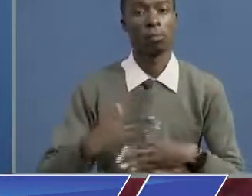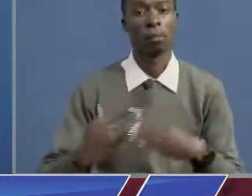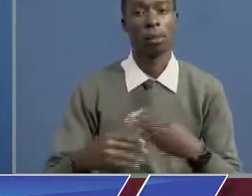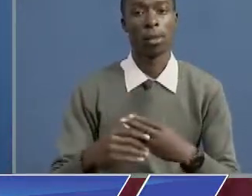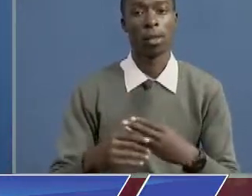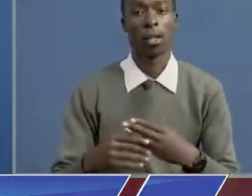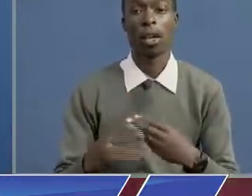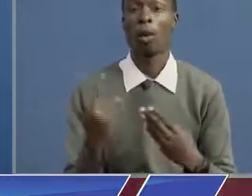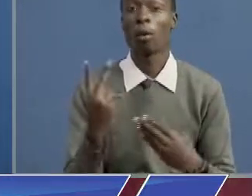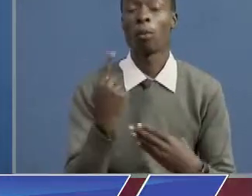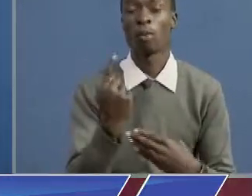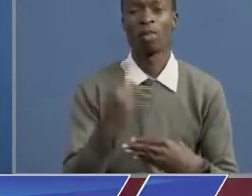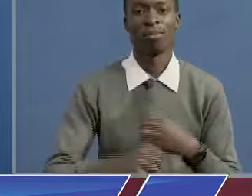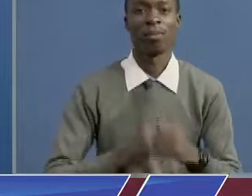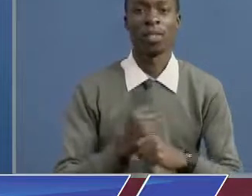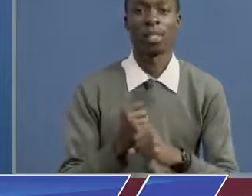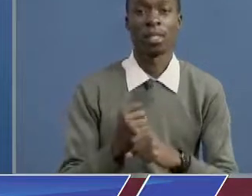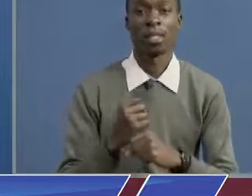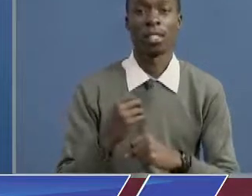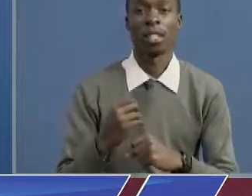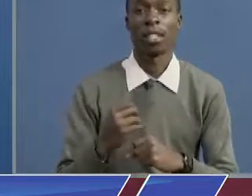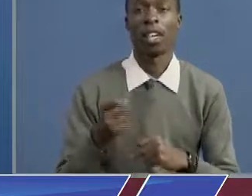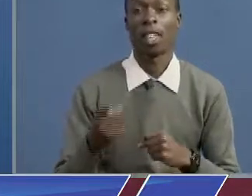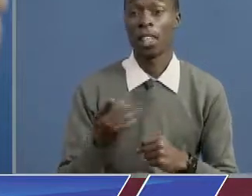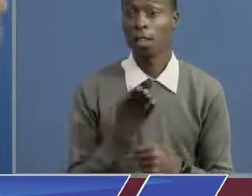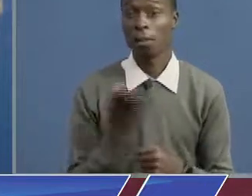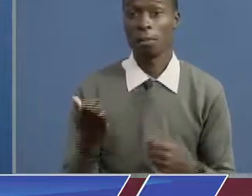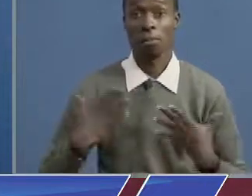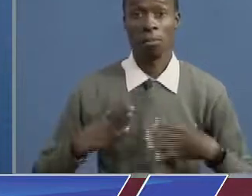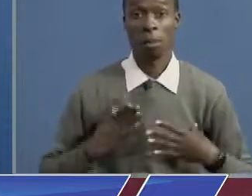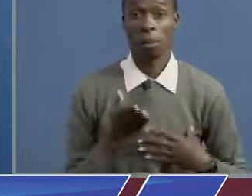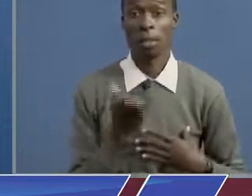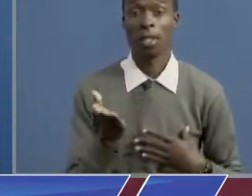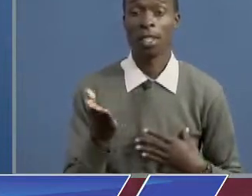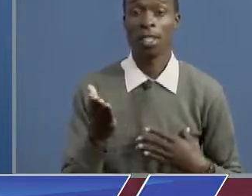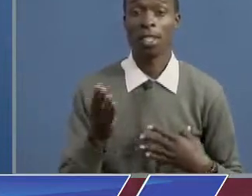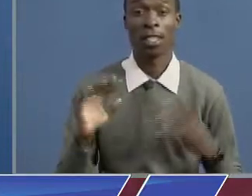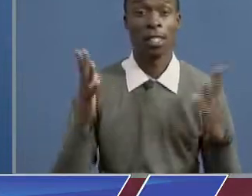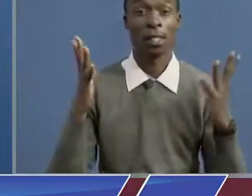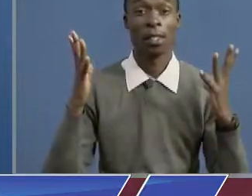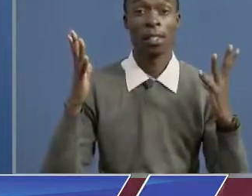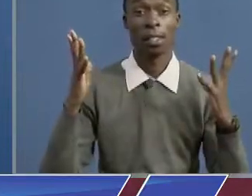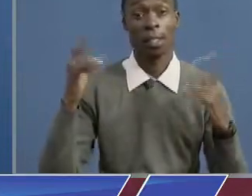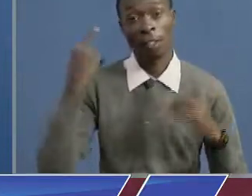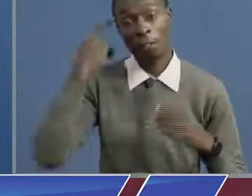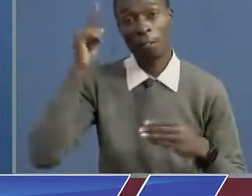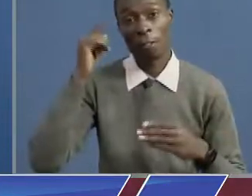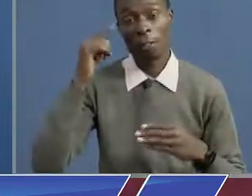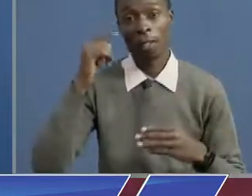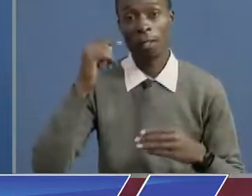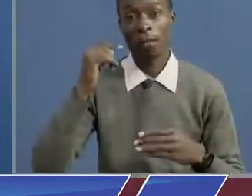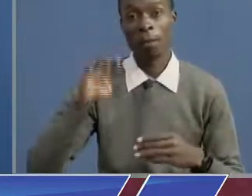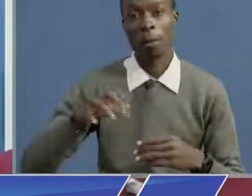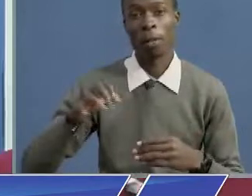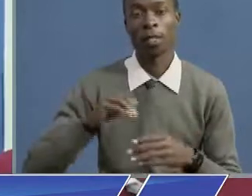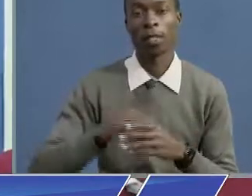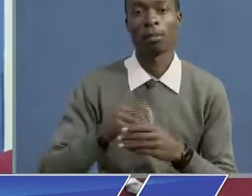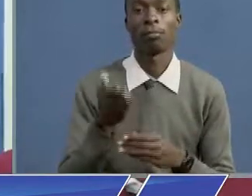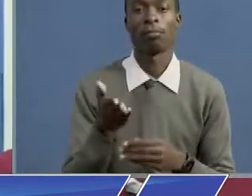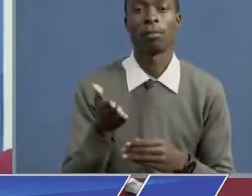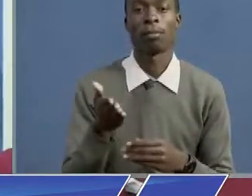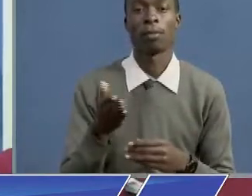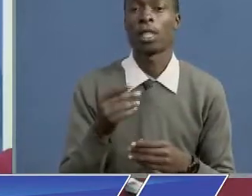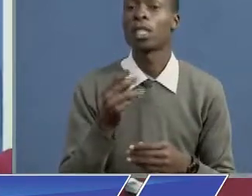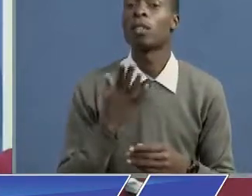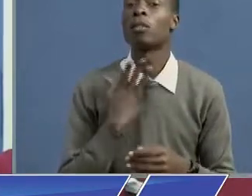baada ya mwaka moja, mimi nakwambia hao watu ndio watanipigia nduru na mayoe wakinifurahia kwa sababu ya soko ikiwa Githurai. Tunataka